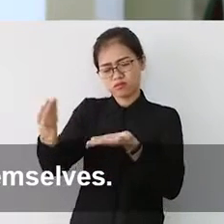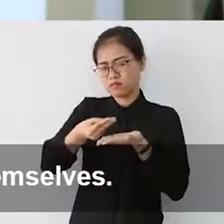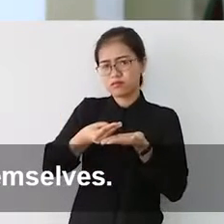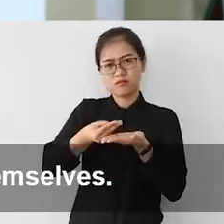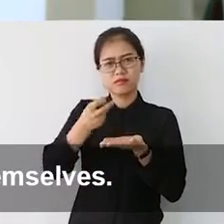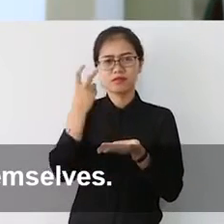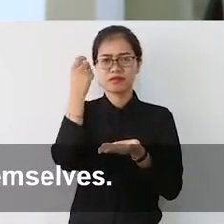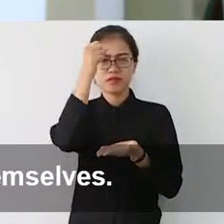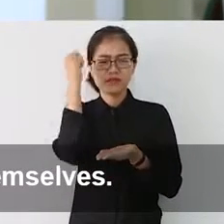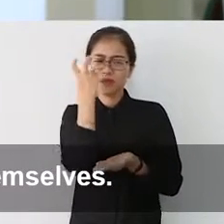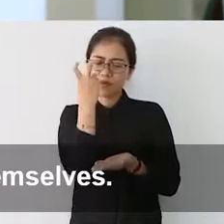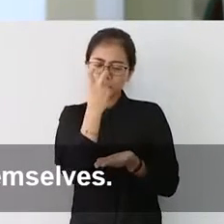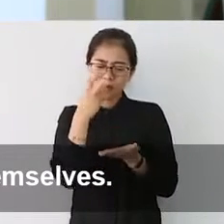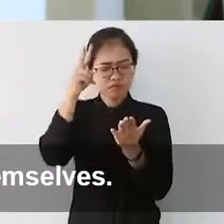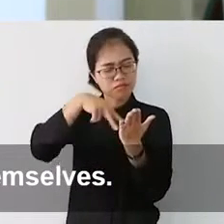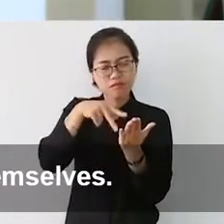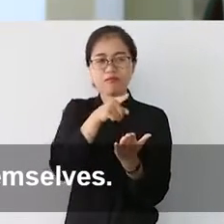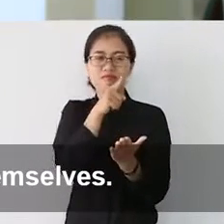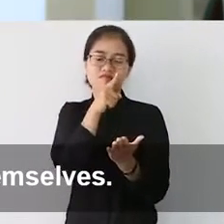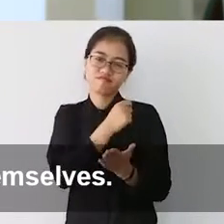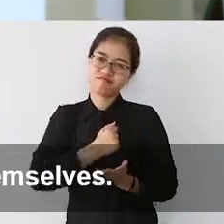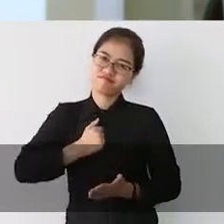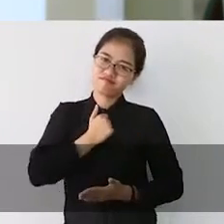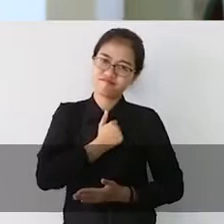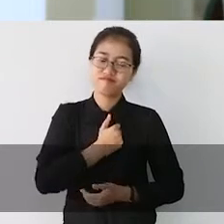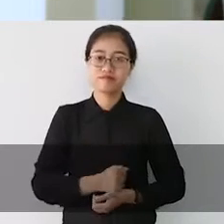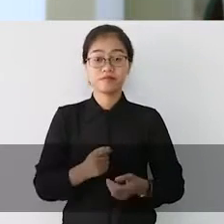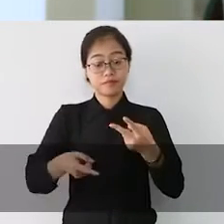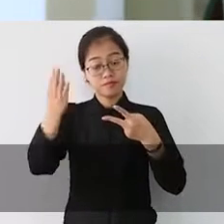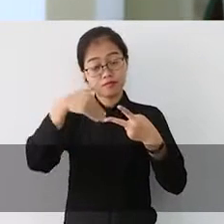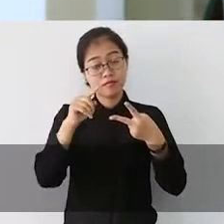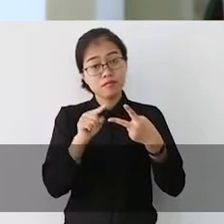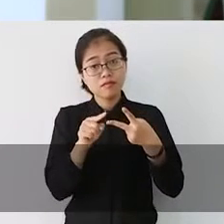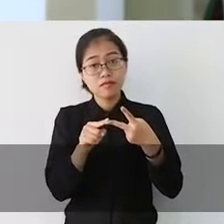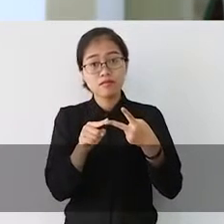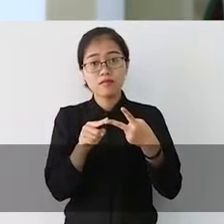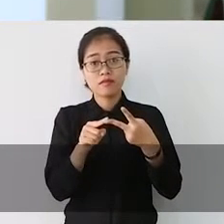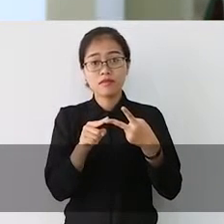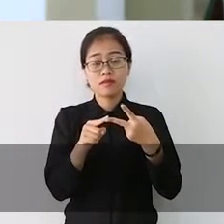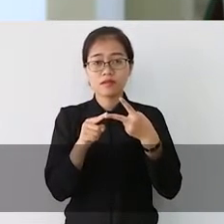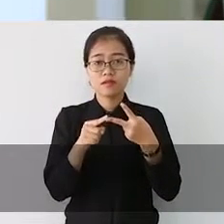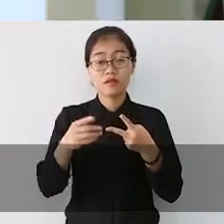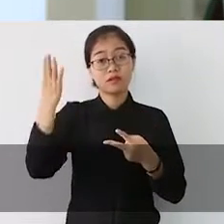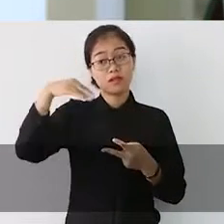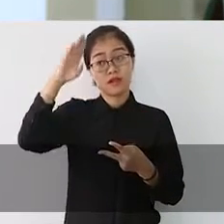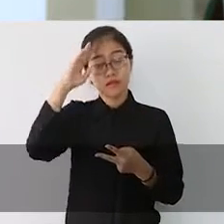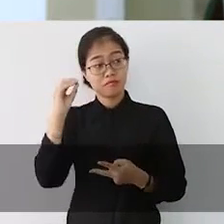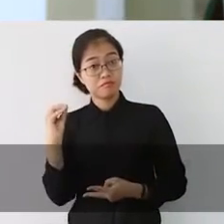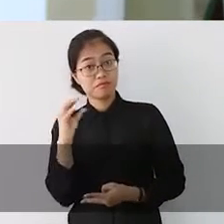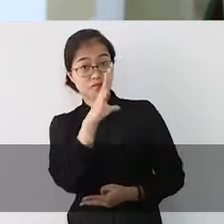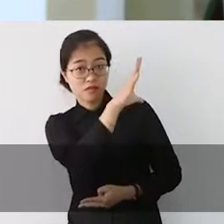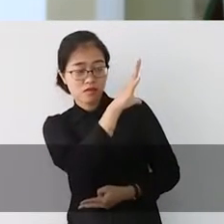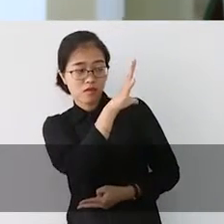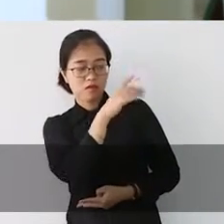giảng viên thì sinh viên gặp hạn chế trong việc tiếp cận. Thứ hai nữa là việc giảng viên có thể trình